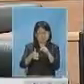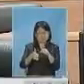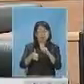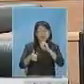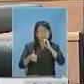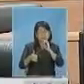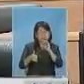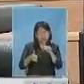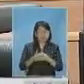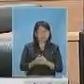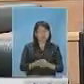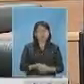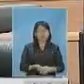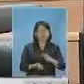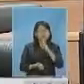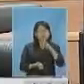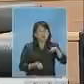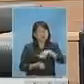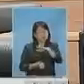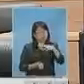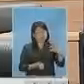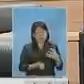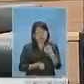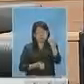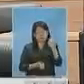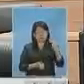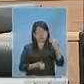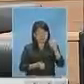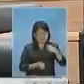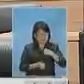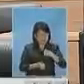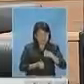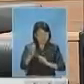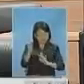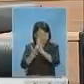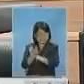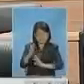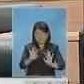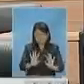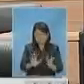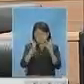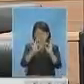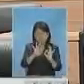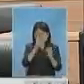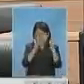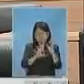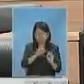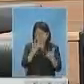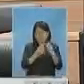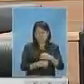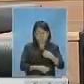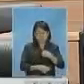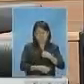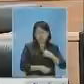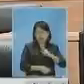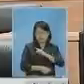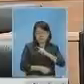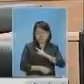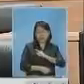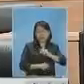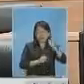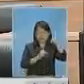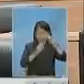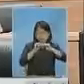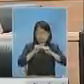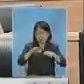ว่าถ้าพวกคุณยึดอำนาจผมเผาทั่วประเทศเผาไปเลยพี่น้องผมรับผิดชอบเองเวลาผมฟัง